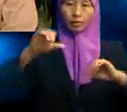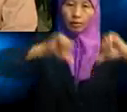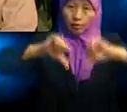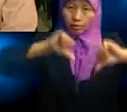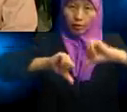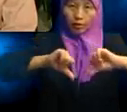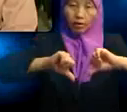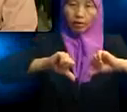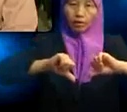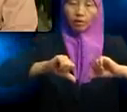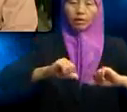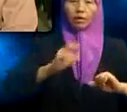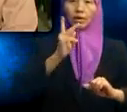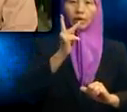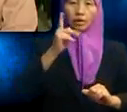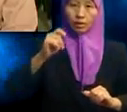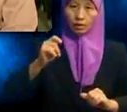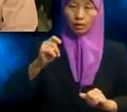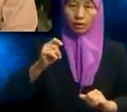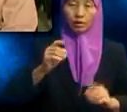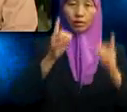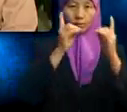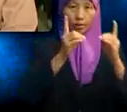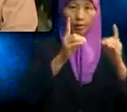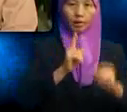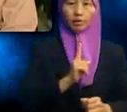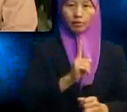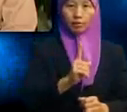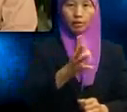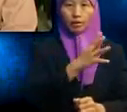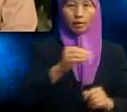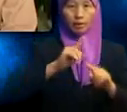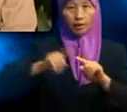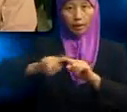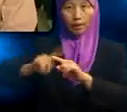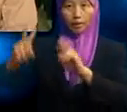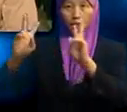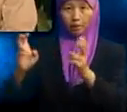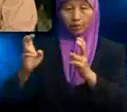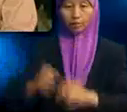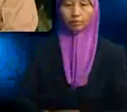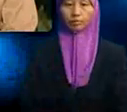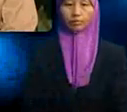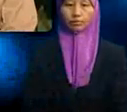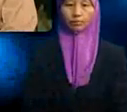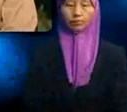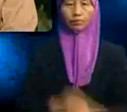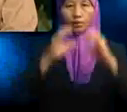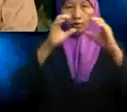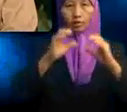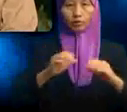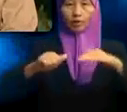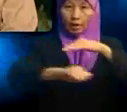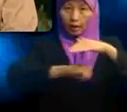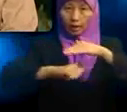sains, kajian tempatan, pendidikan Islam dan sebagainya. Secara asasnya,